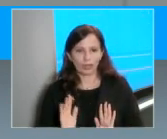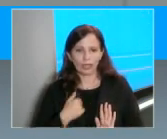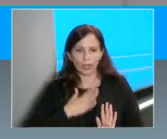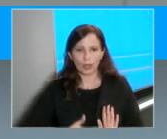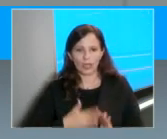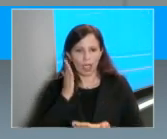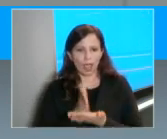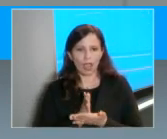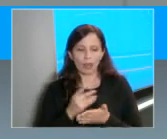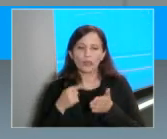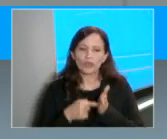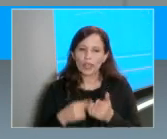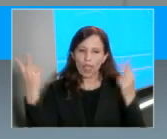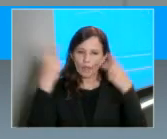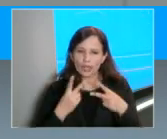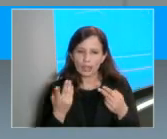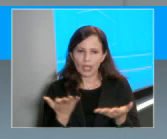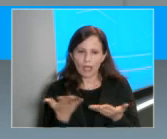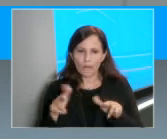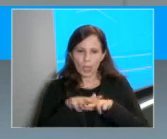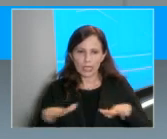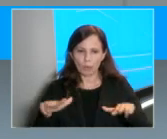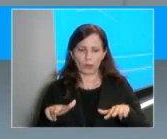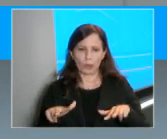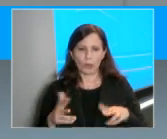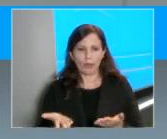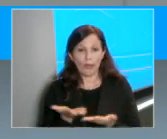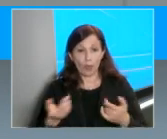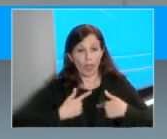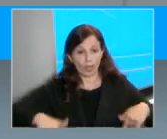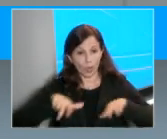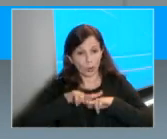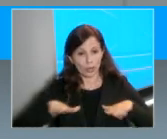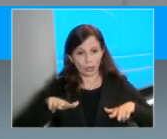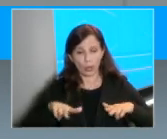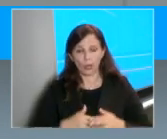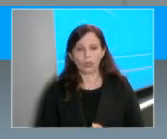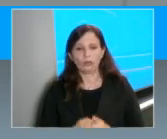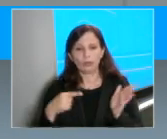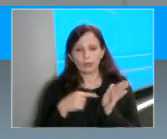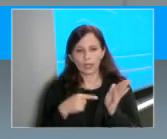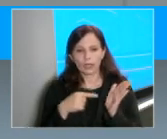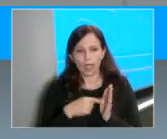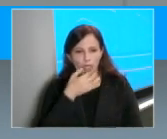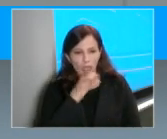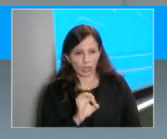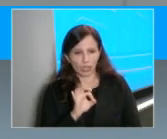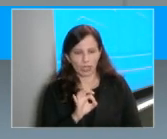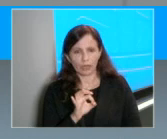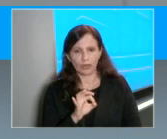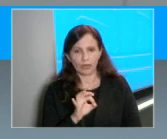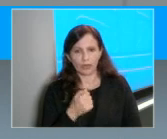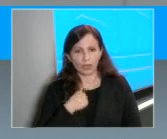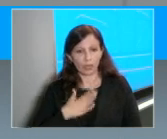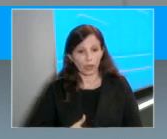הכרעה חובה, כדי חובה. להבין איפה הציבור עומד, איפה אנחנו כציבור עומדים, מכיוון שעדיף הרבה יותר, הייתי